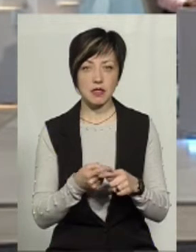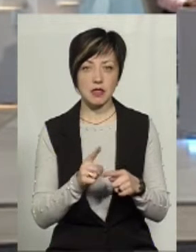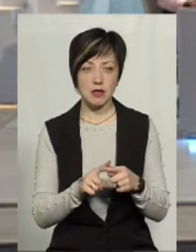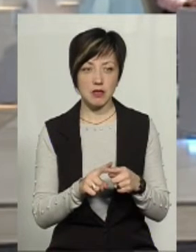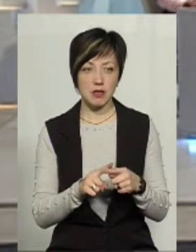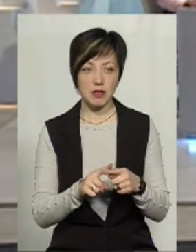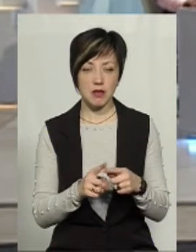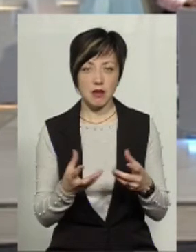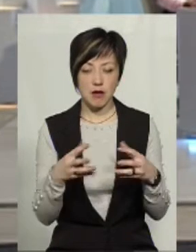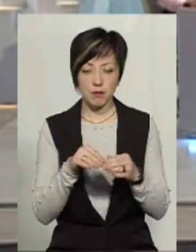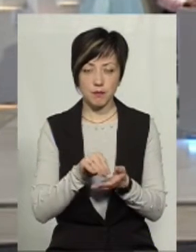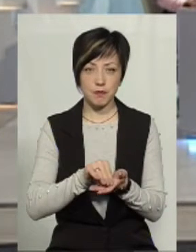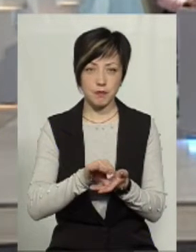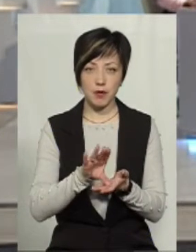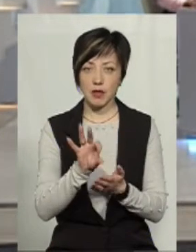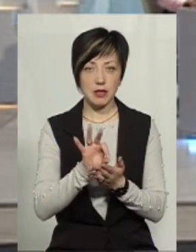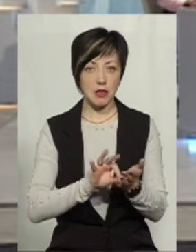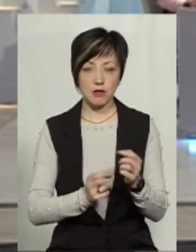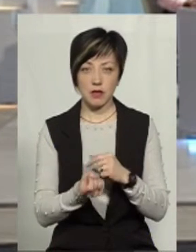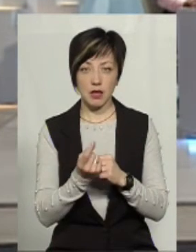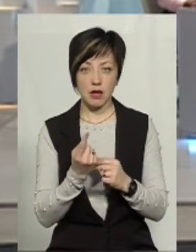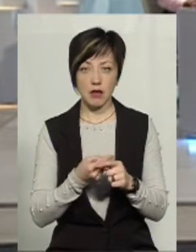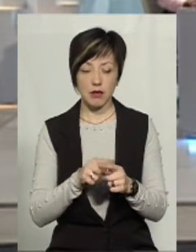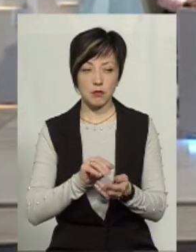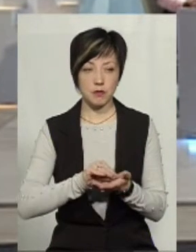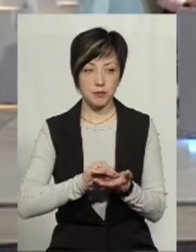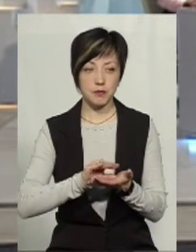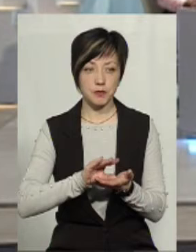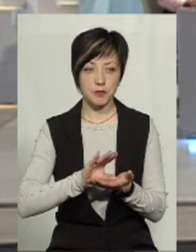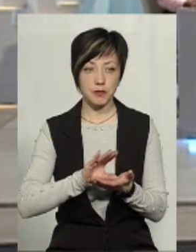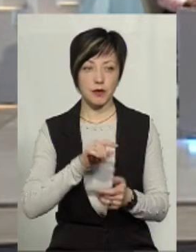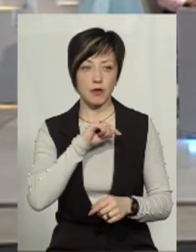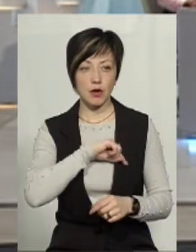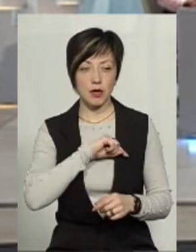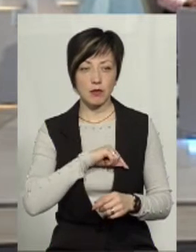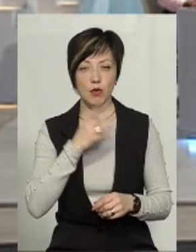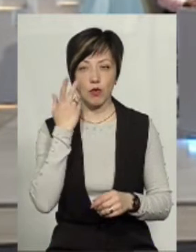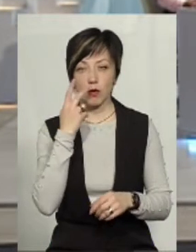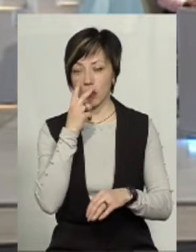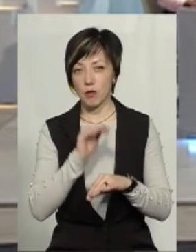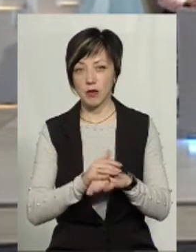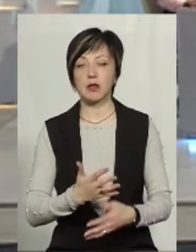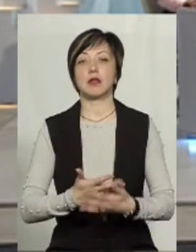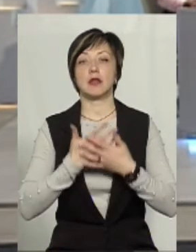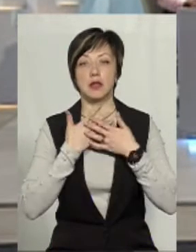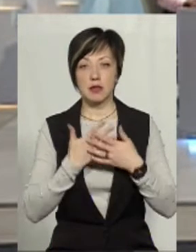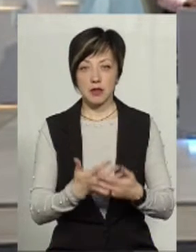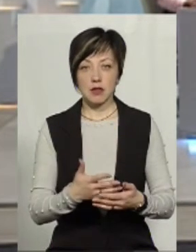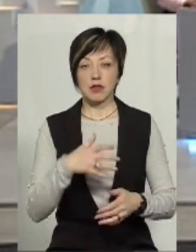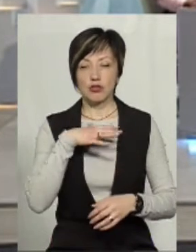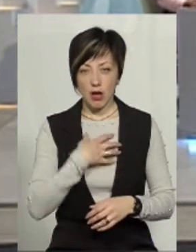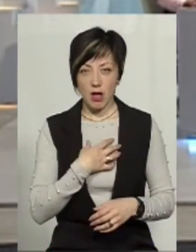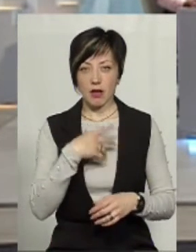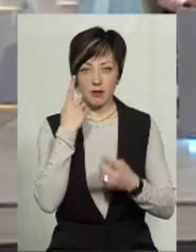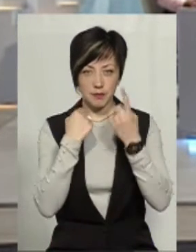дія акумулятивна. Вона не одразу виникає. Вона можна помітити тільки коли дихнути дим. Це